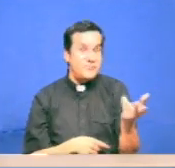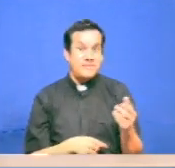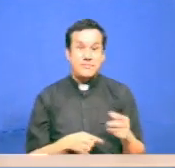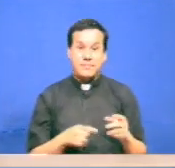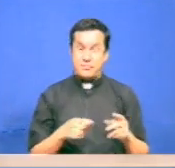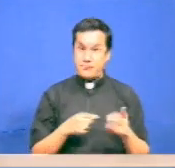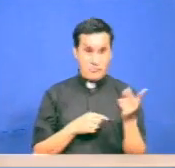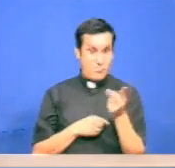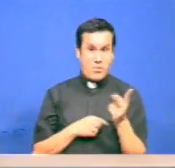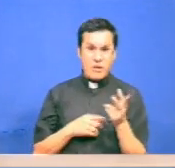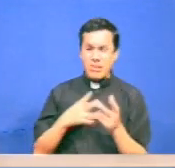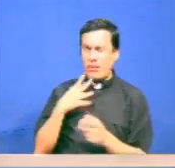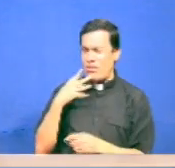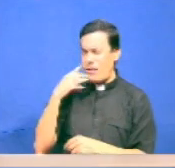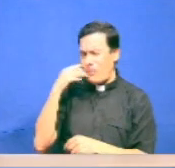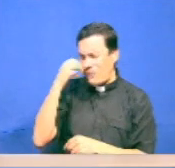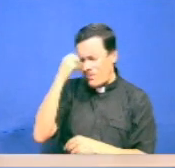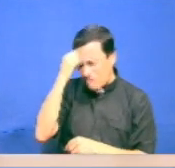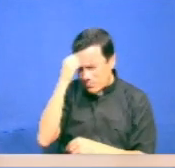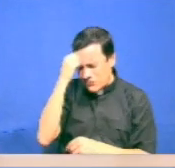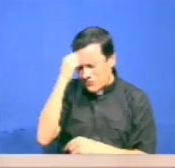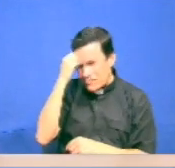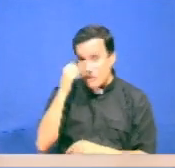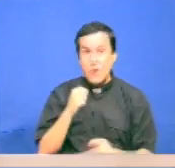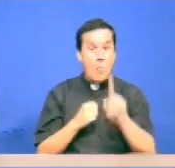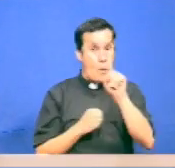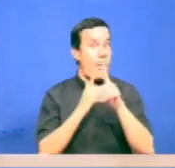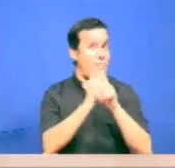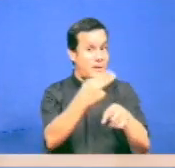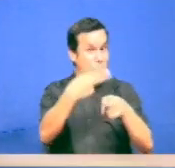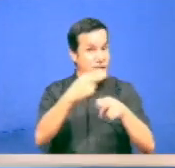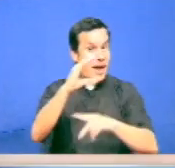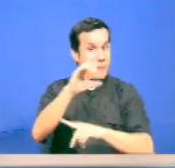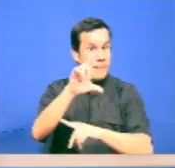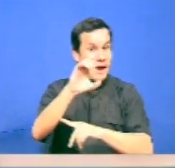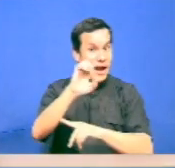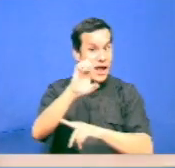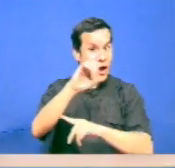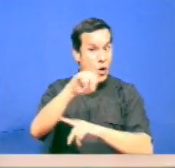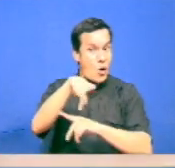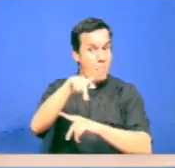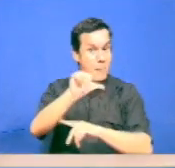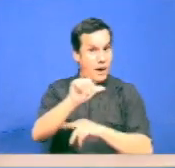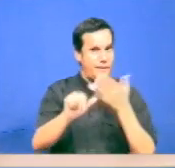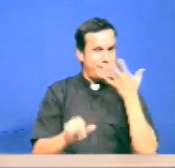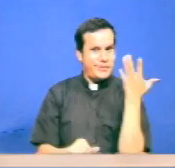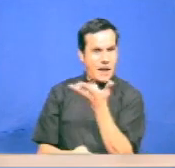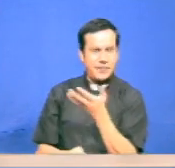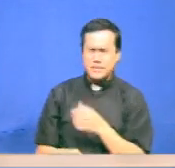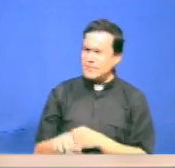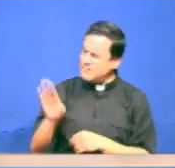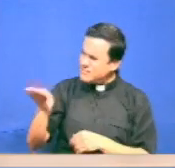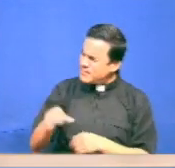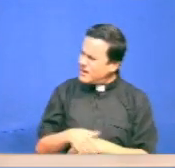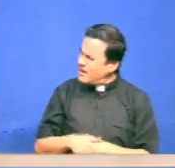Wakasimama wamekunja nyuso. Mmoja wao jina lake Kleopa akamjibu, "Je, wewe ni